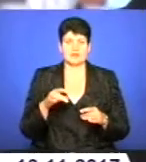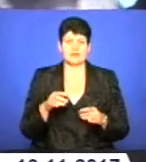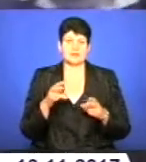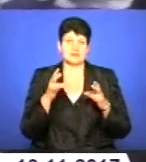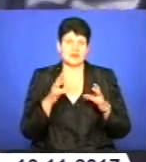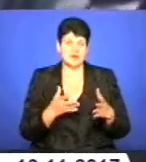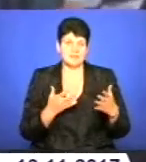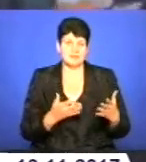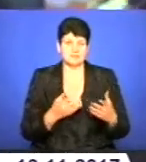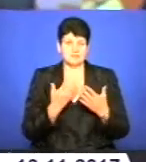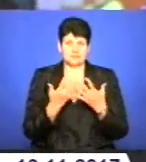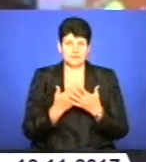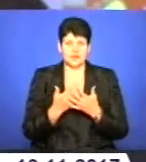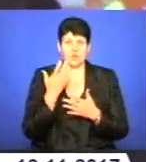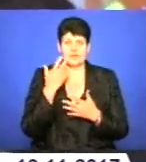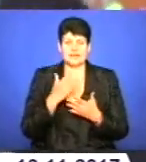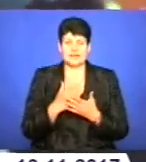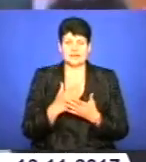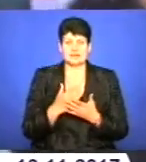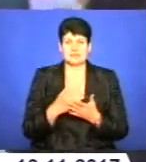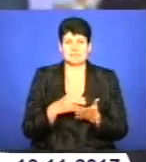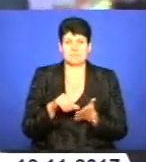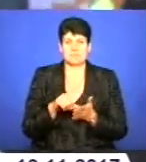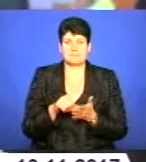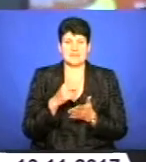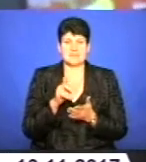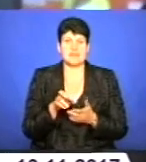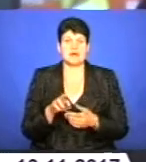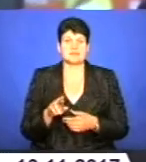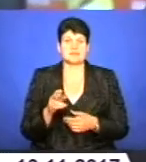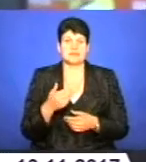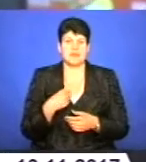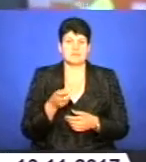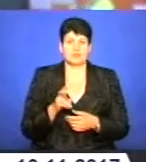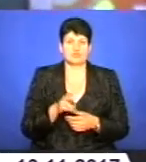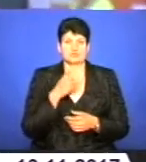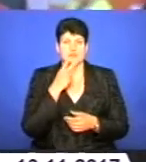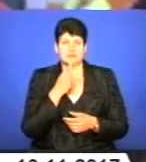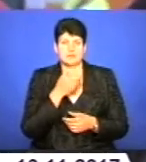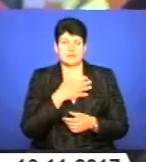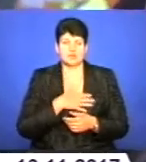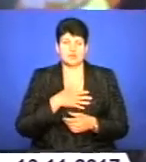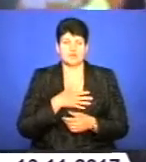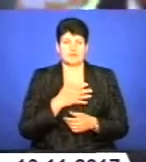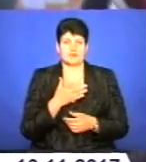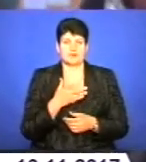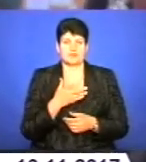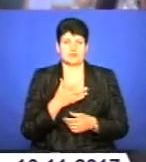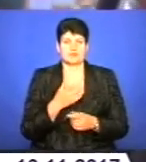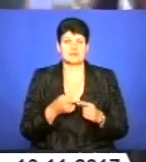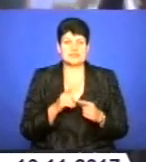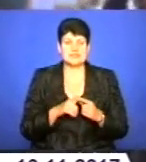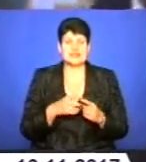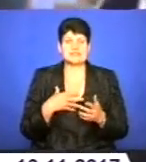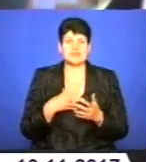якась презентація, звичайно, я йду, дивлюся, переживаю, хвилююся, бо ну, це своє, свій до